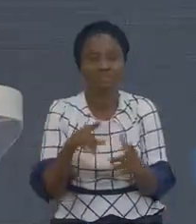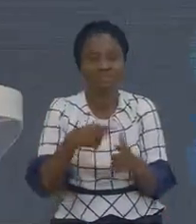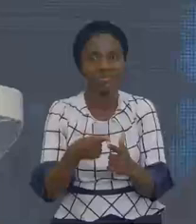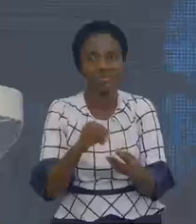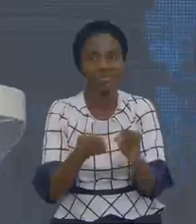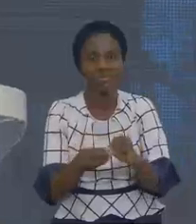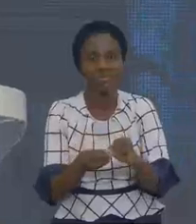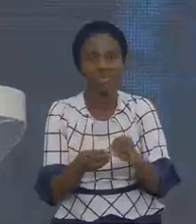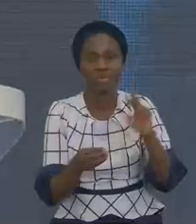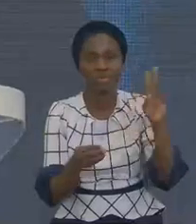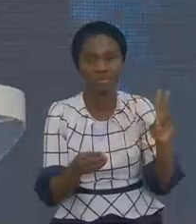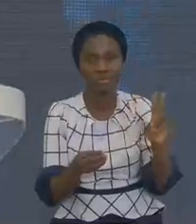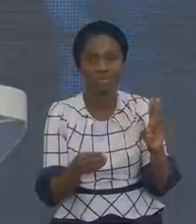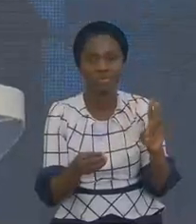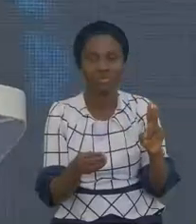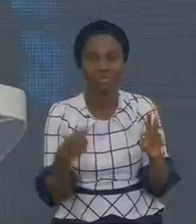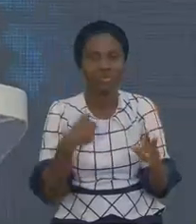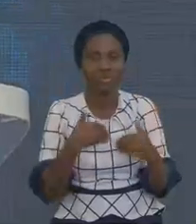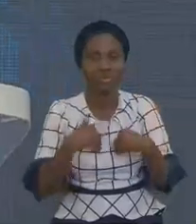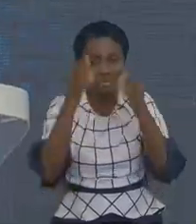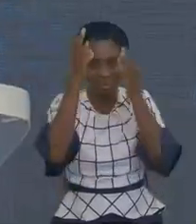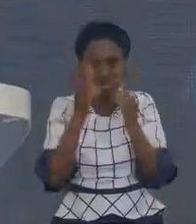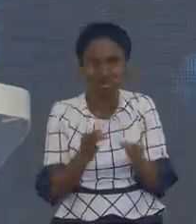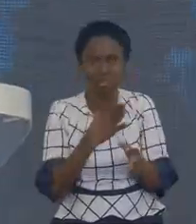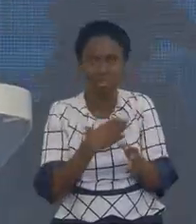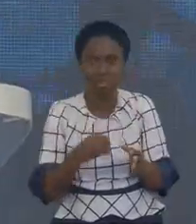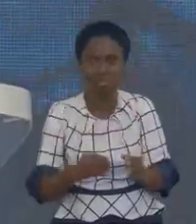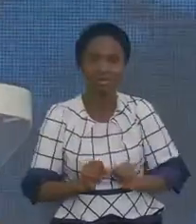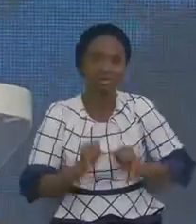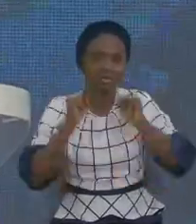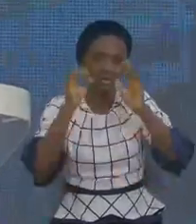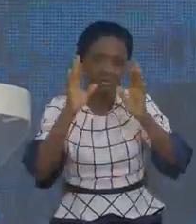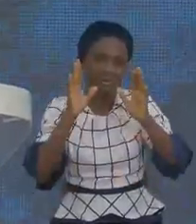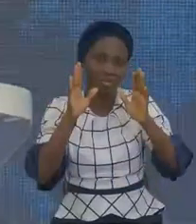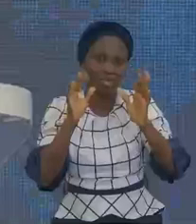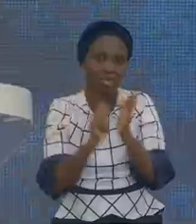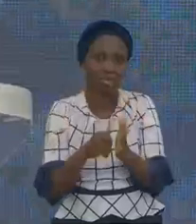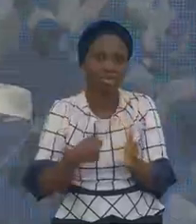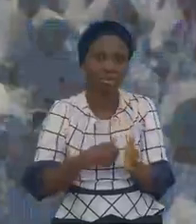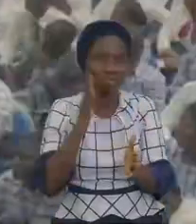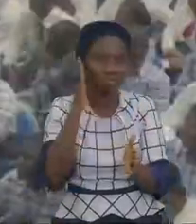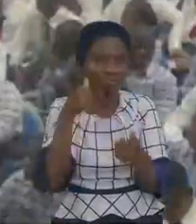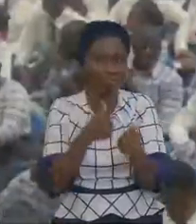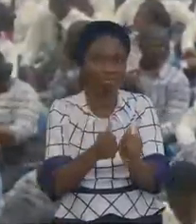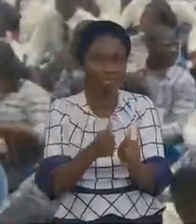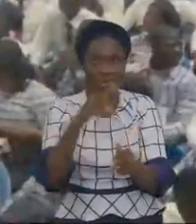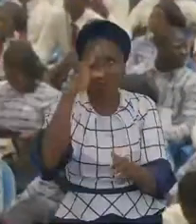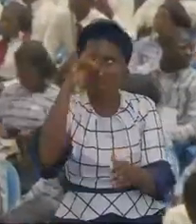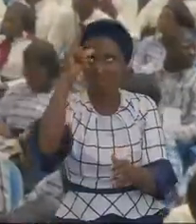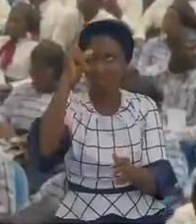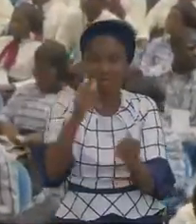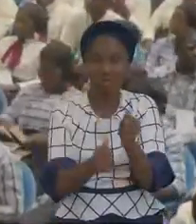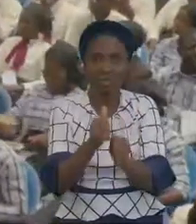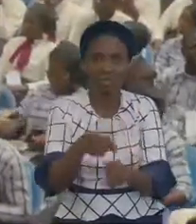la dédicace que nous allons marcher sur son autoroute qui conduit à la libération dans la